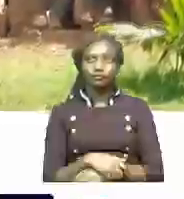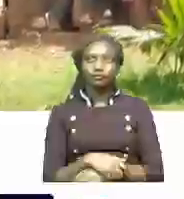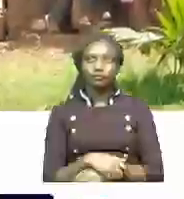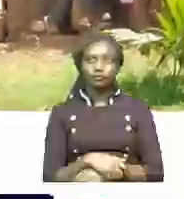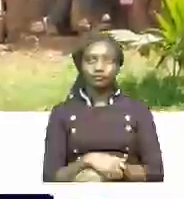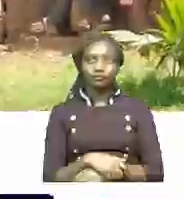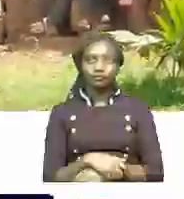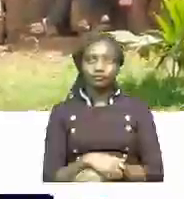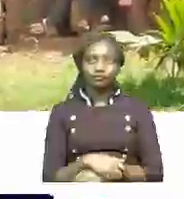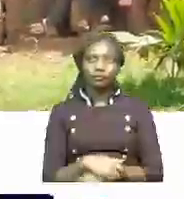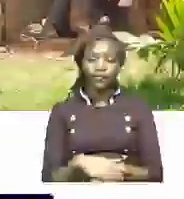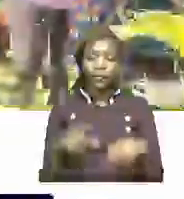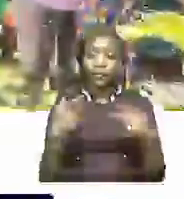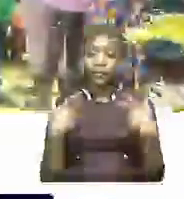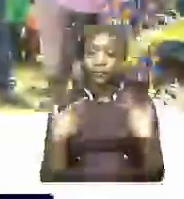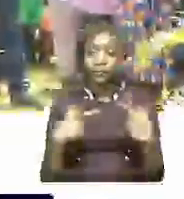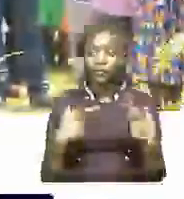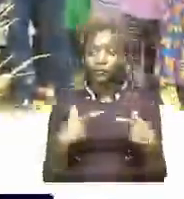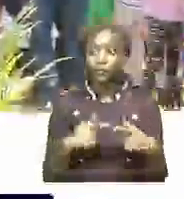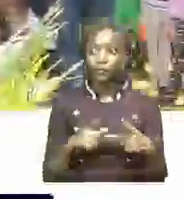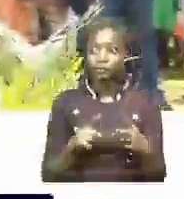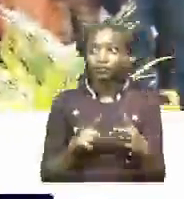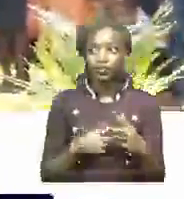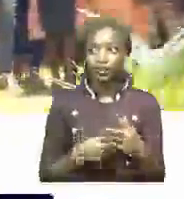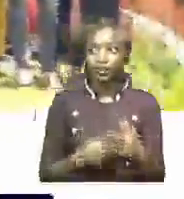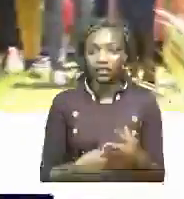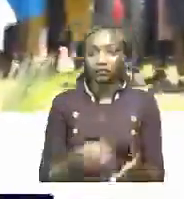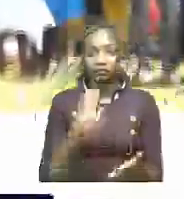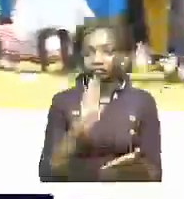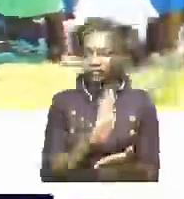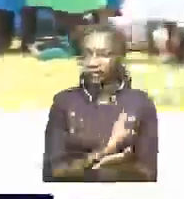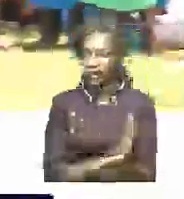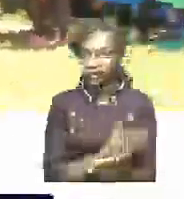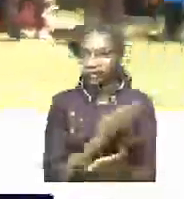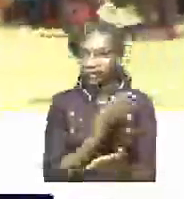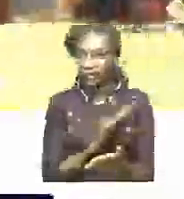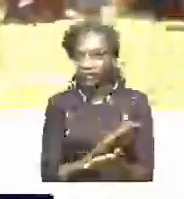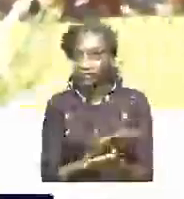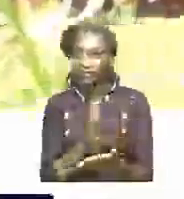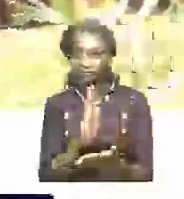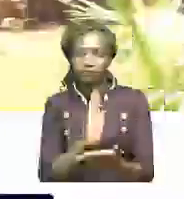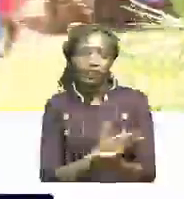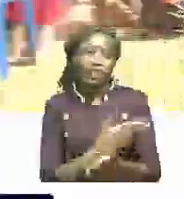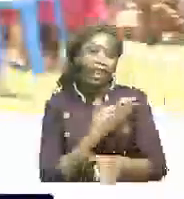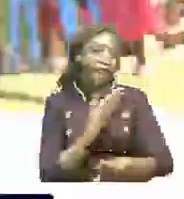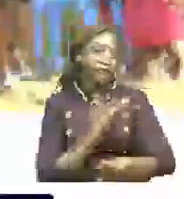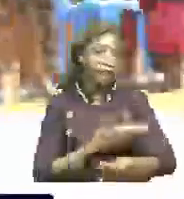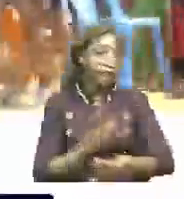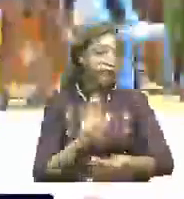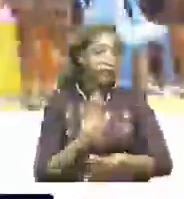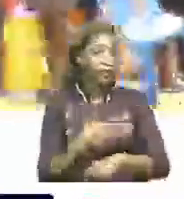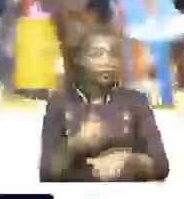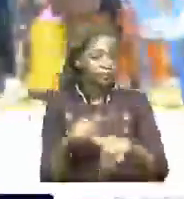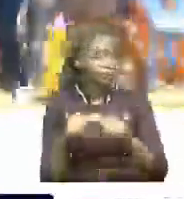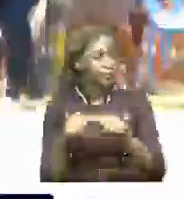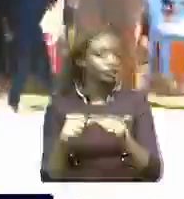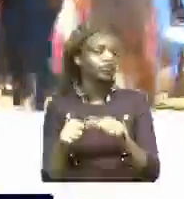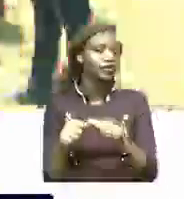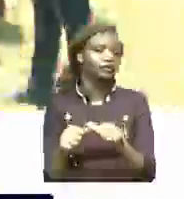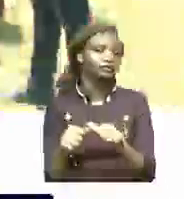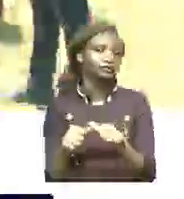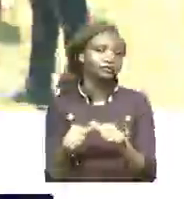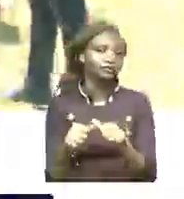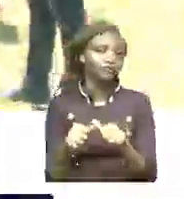Watu wakaanza kumiminika moja hadi mwingine, huko mziki wa tamaduni mbalimbali ukiendelea kuchezwa